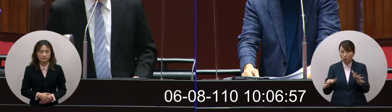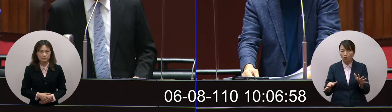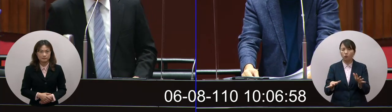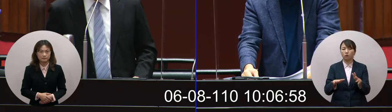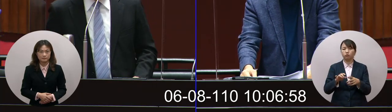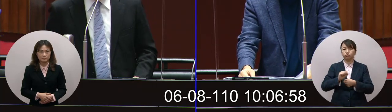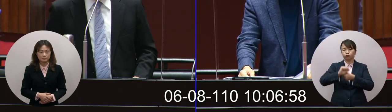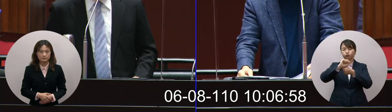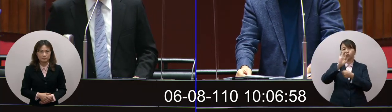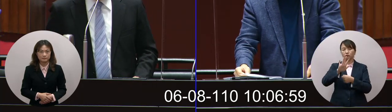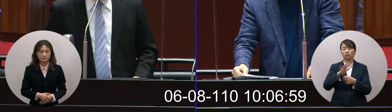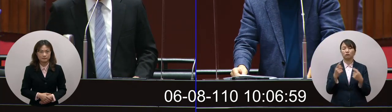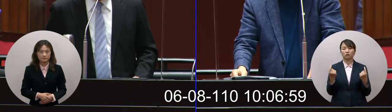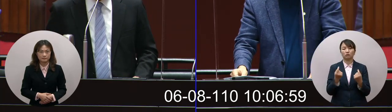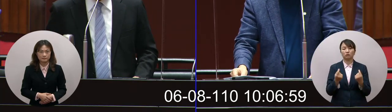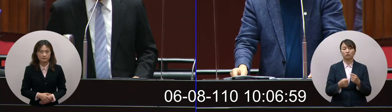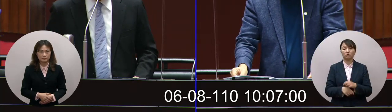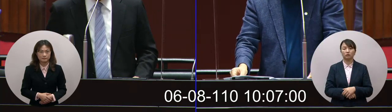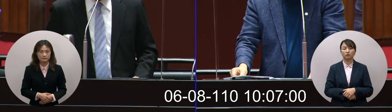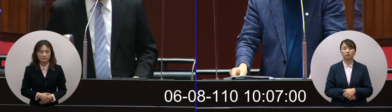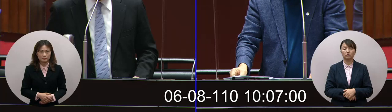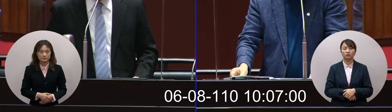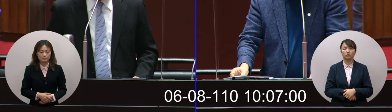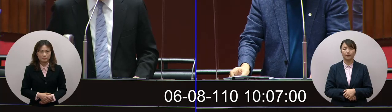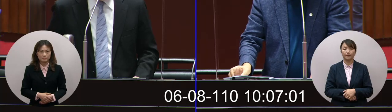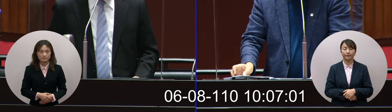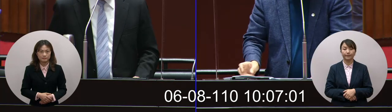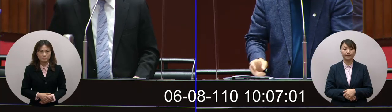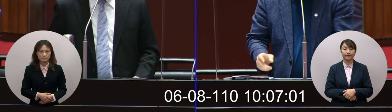多啦。像比如说，有一些